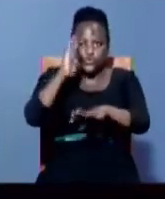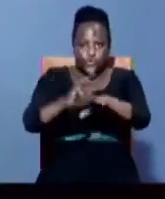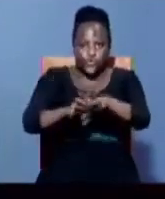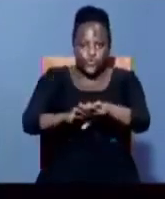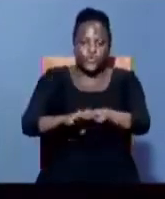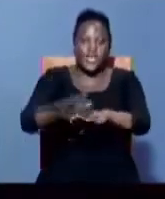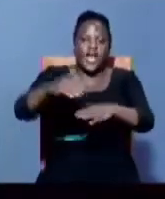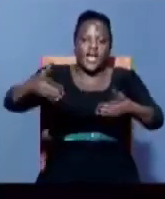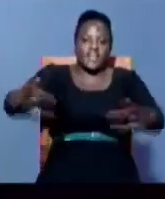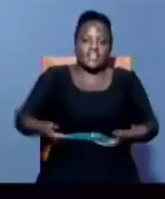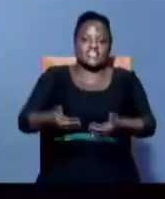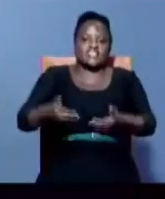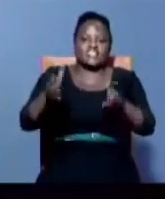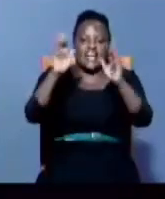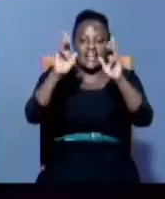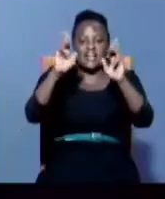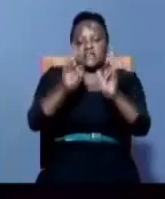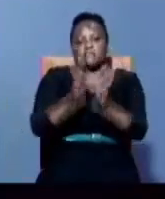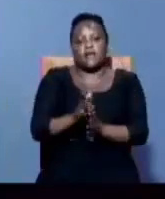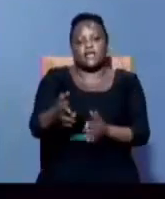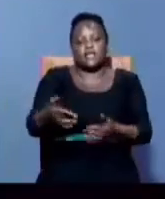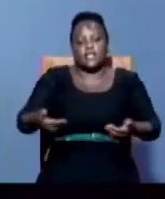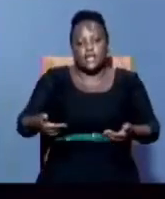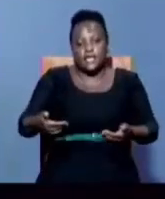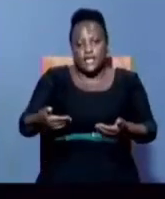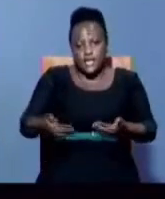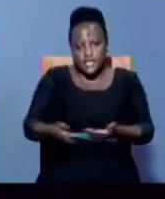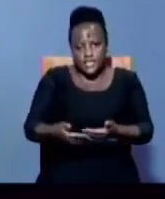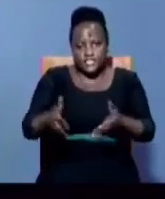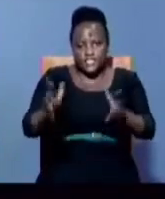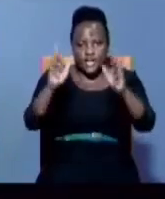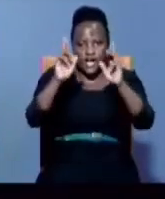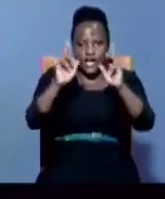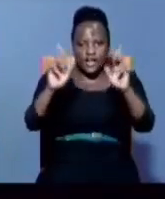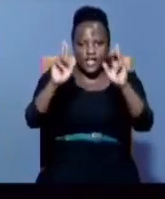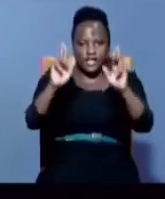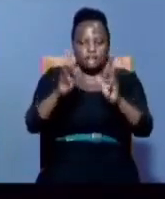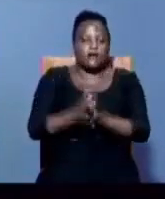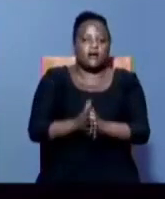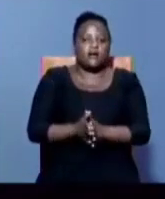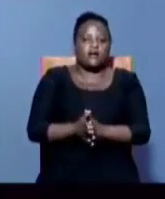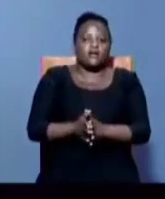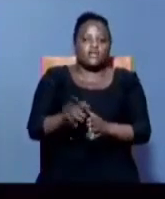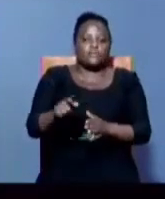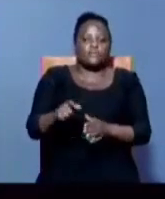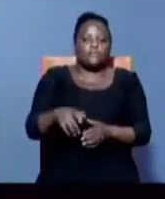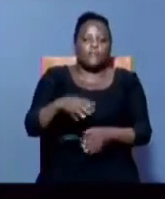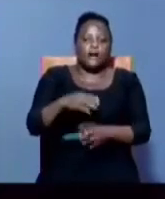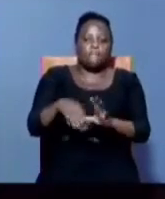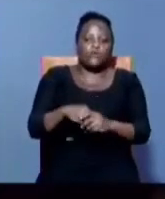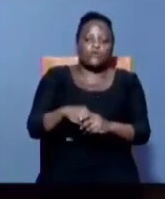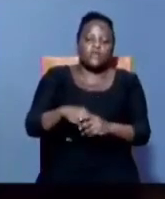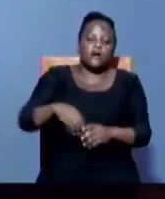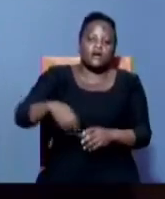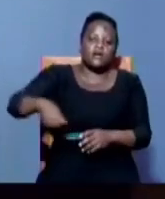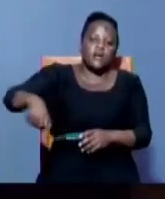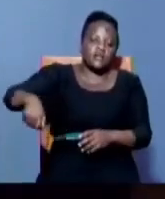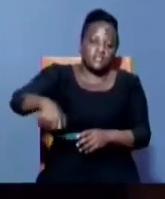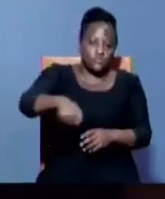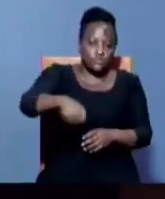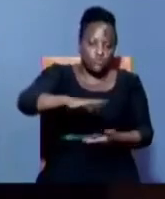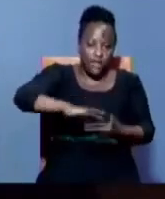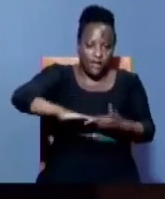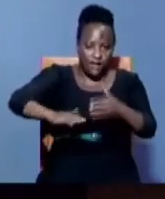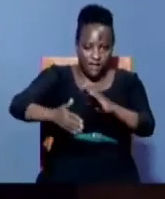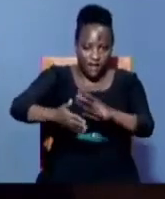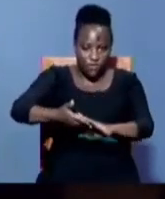kiti cha rehema kimeshikana na sanduku la agano. Ndio maana walinyunyiza kwenye sanduku upande wa mashariki